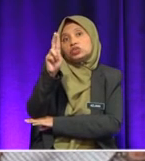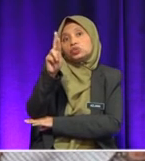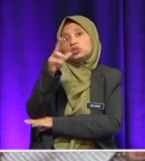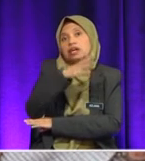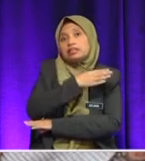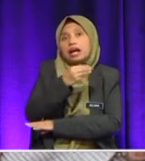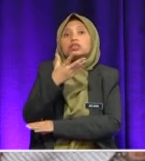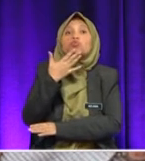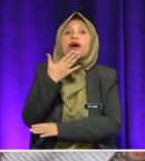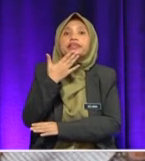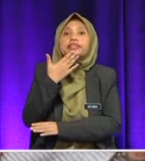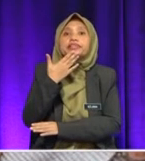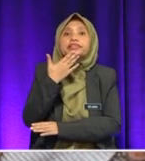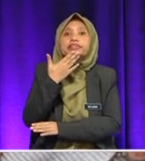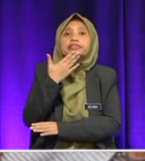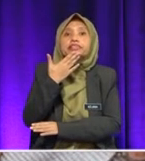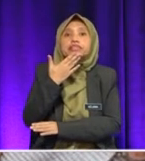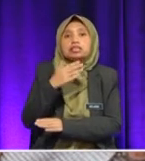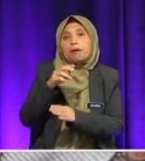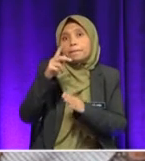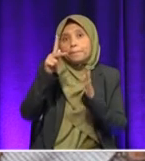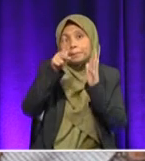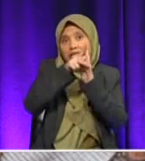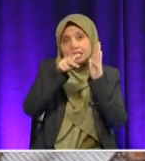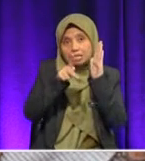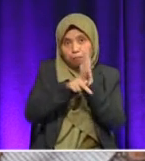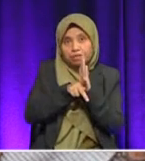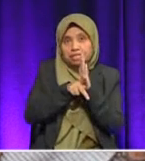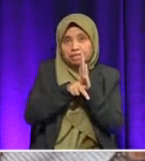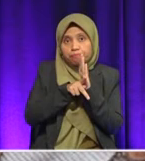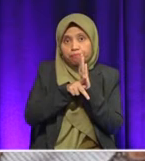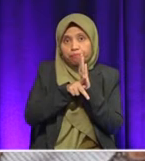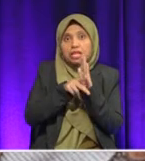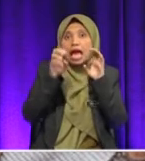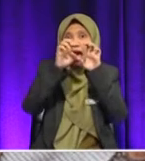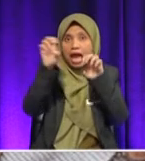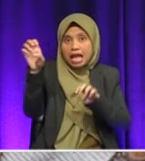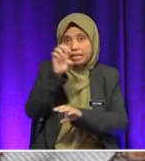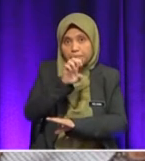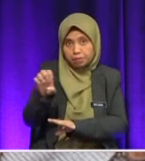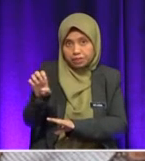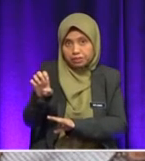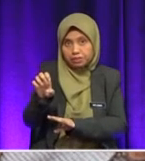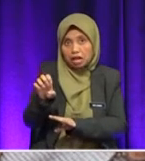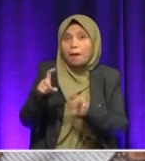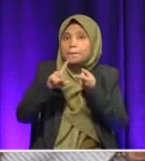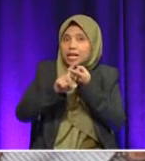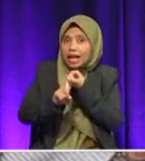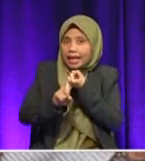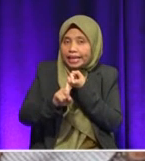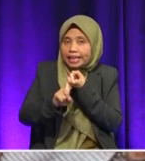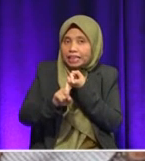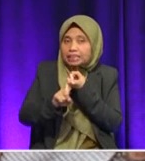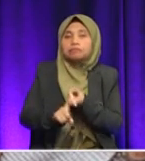Hai Minaj slime kita bisa di prinsip dalam seni Kristus sendiri sebab elemen dan prinsip nih dpkai rapat